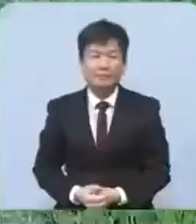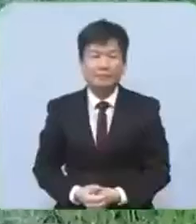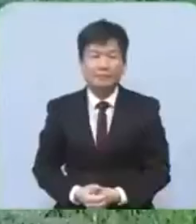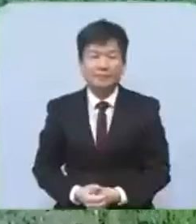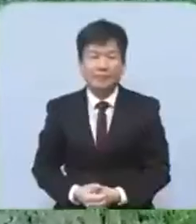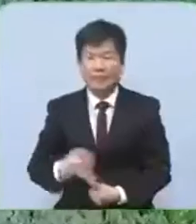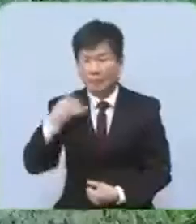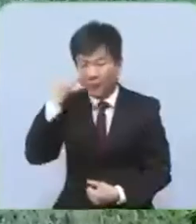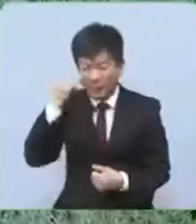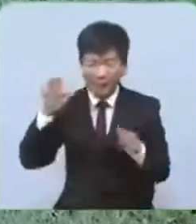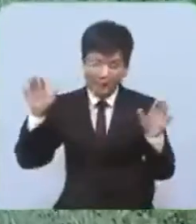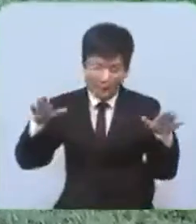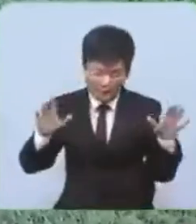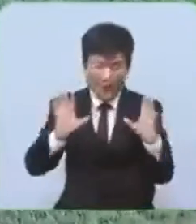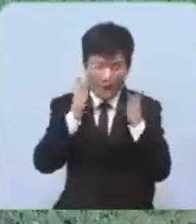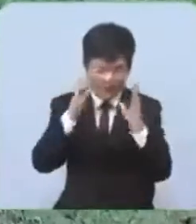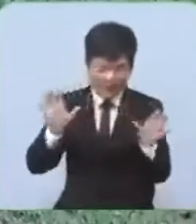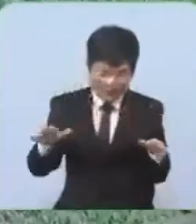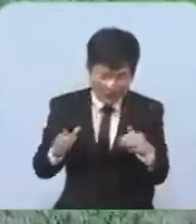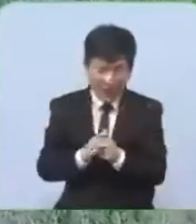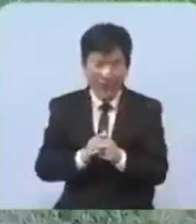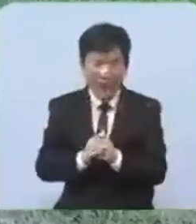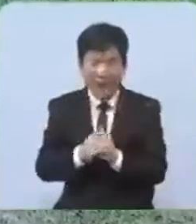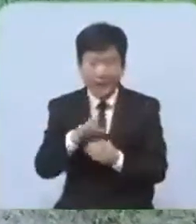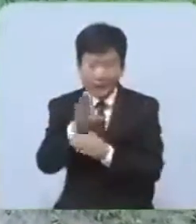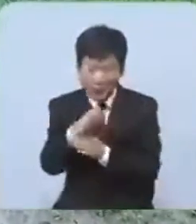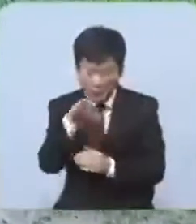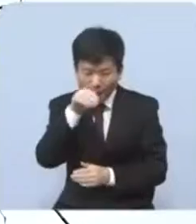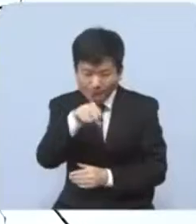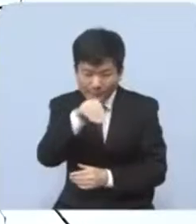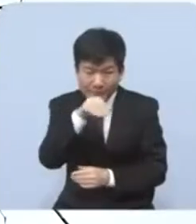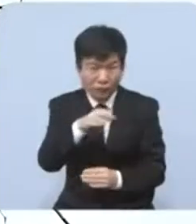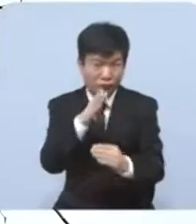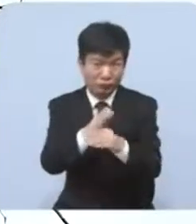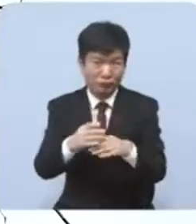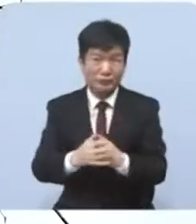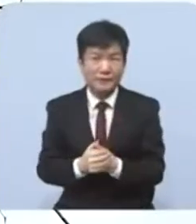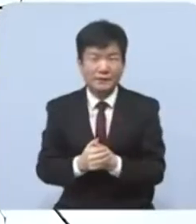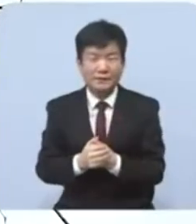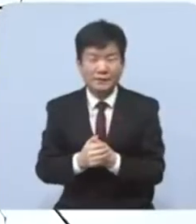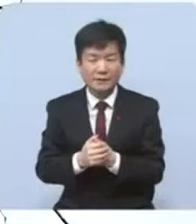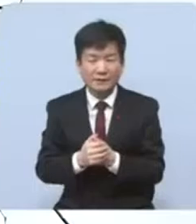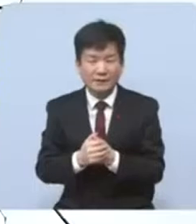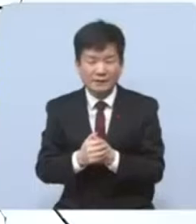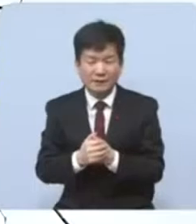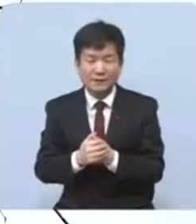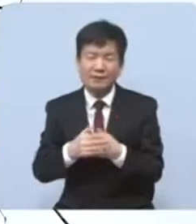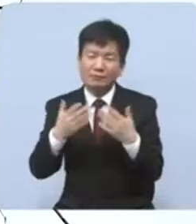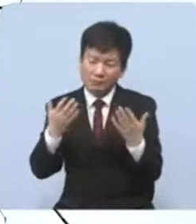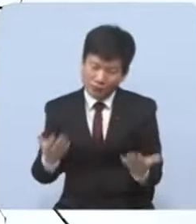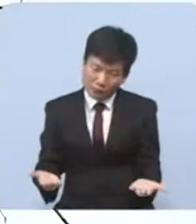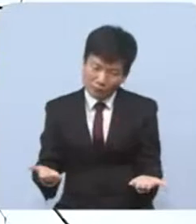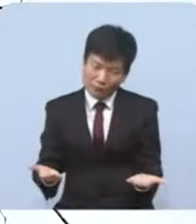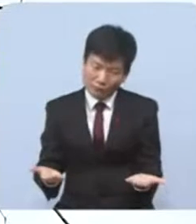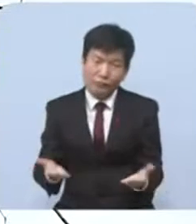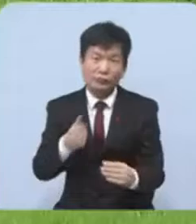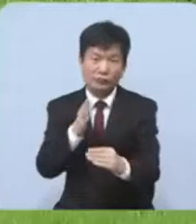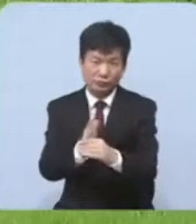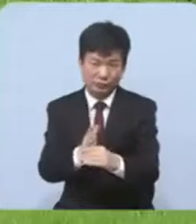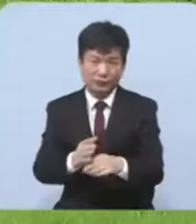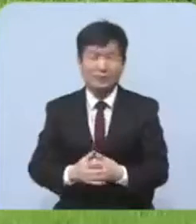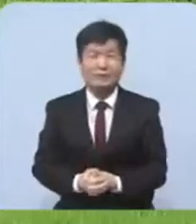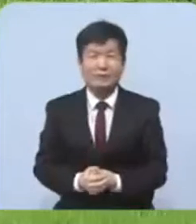엄 이황 3 와 어린 황 3가 먹이 잡기에 한창입니다 등재 황새는 경계심을 풀고 여유를 만끽합니다